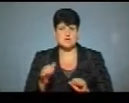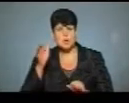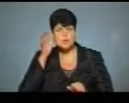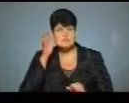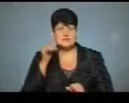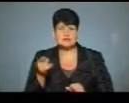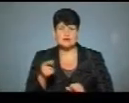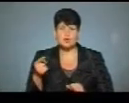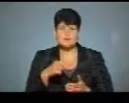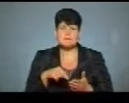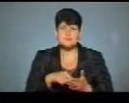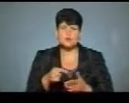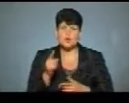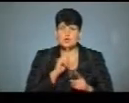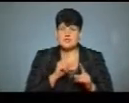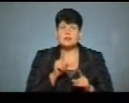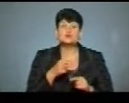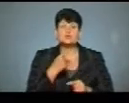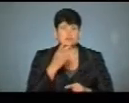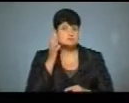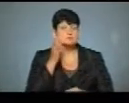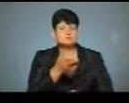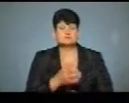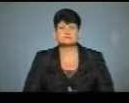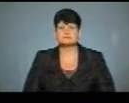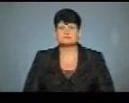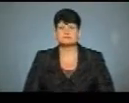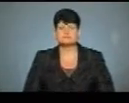освіти Тернопільської міської ради, що кажуть. Давайте подивимось.